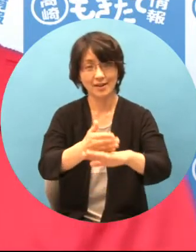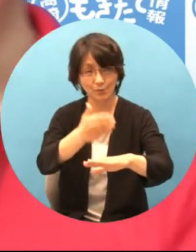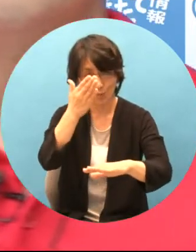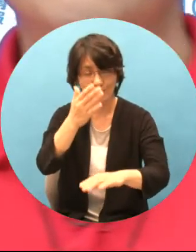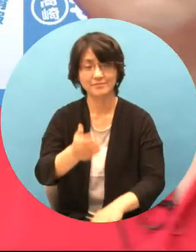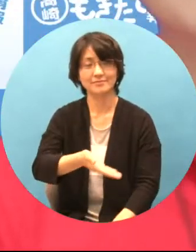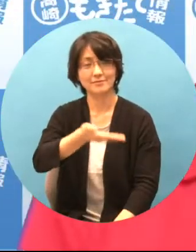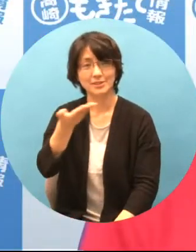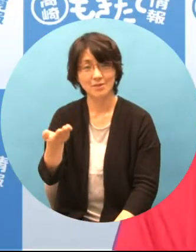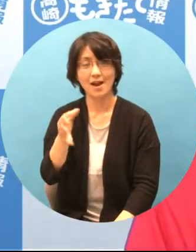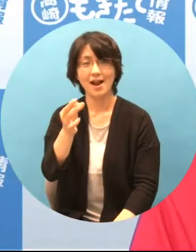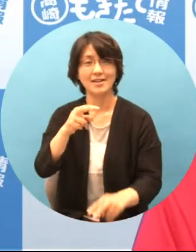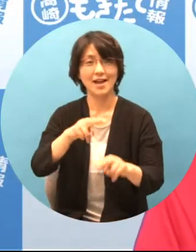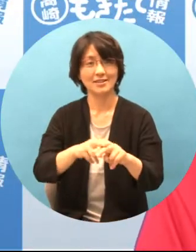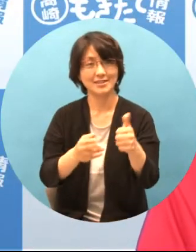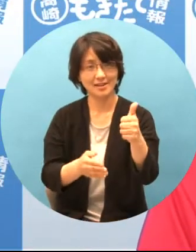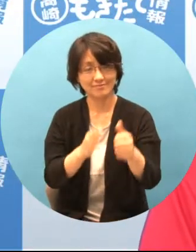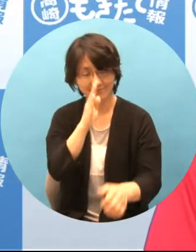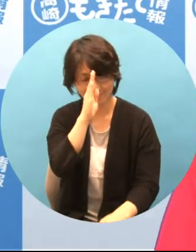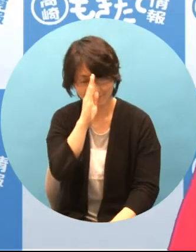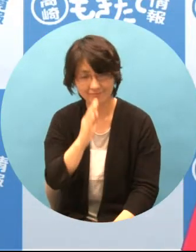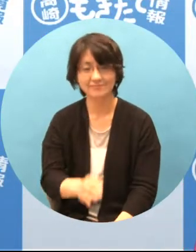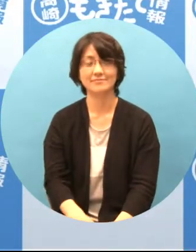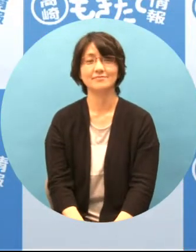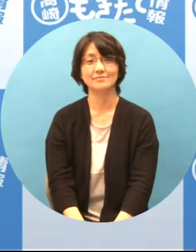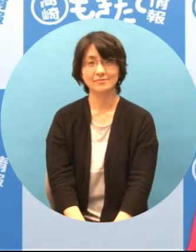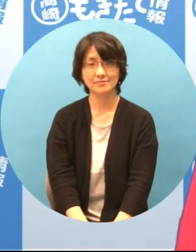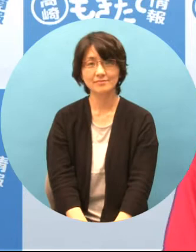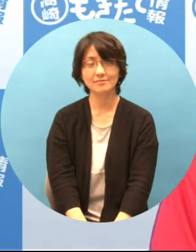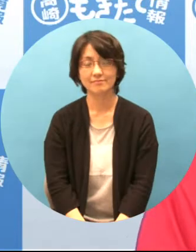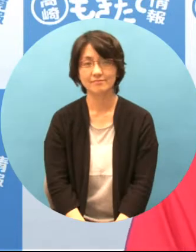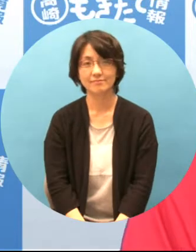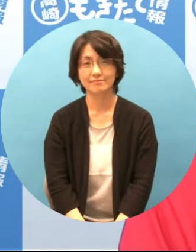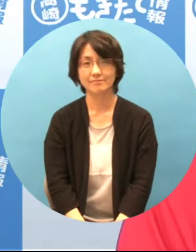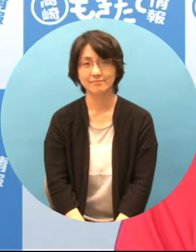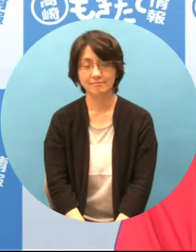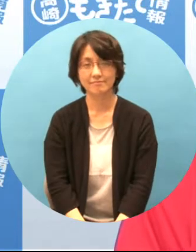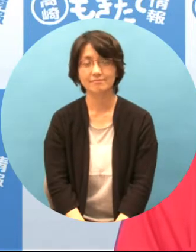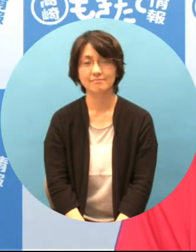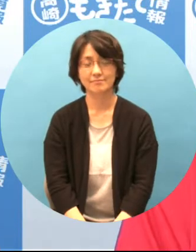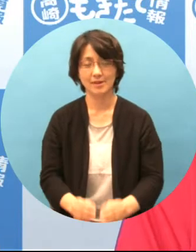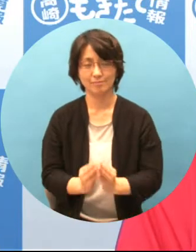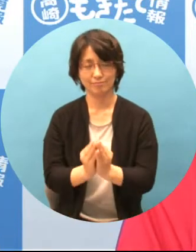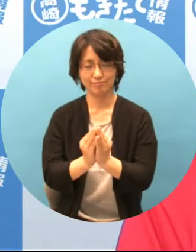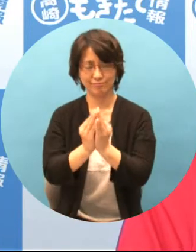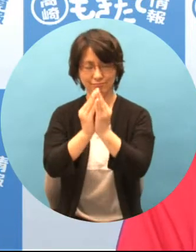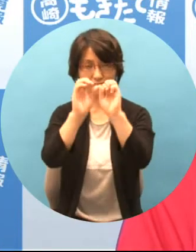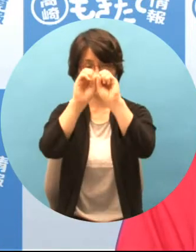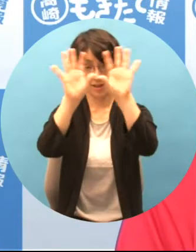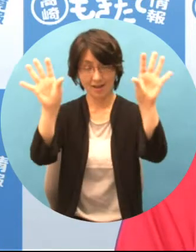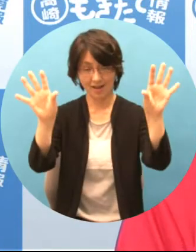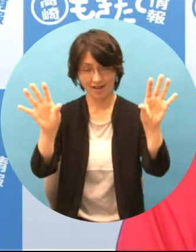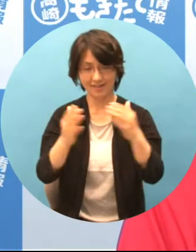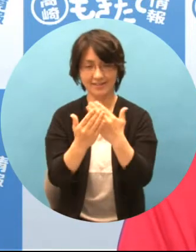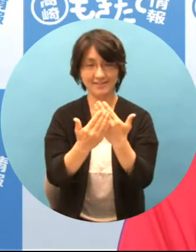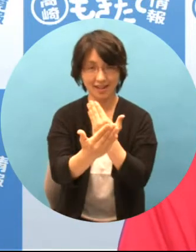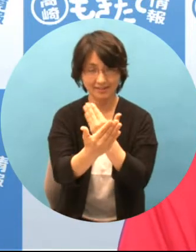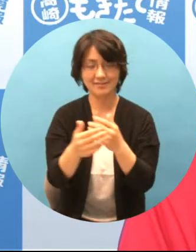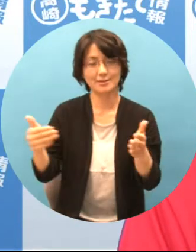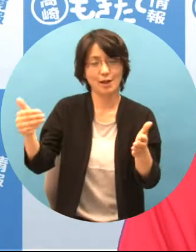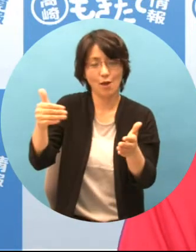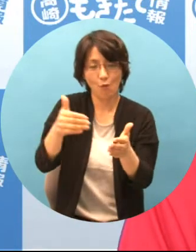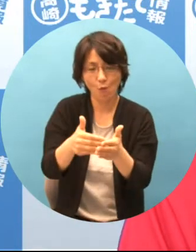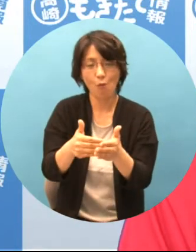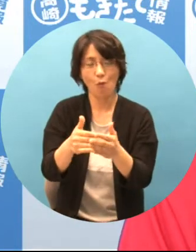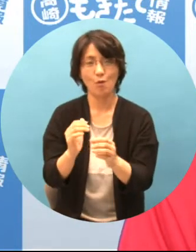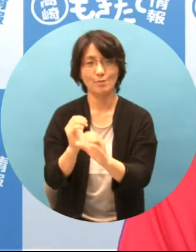ます。では金井さん、お願いします。 はい、先ほども申した通りですね、高崎祭りは大花火大会、そして最後のフィ